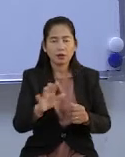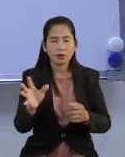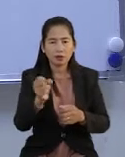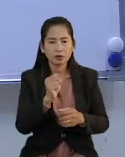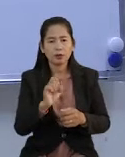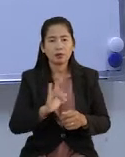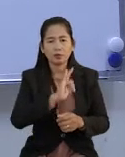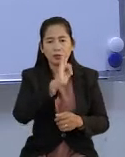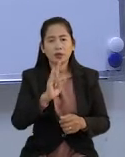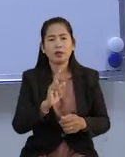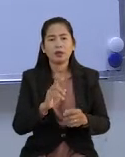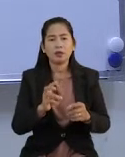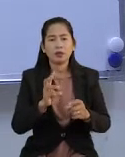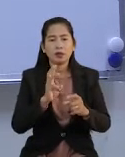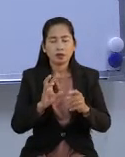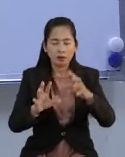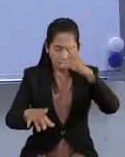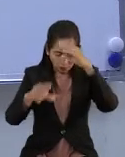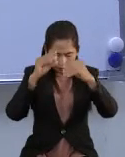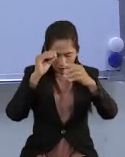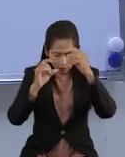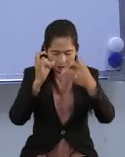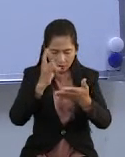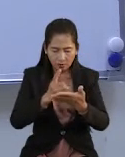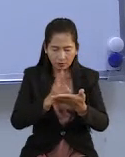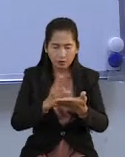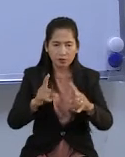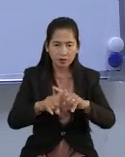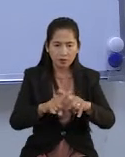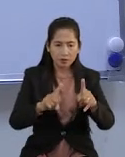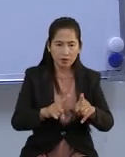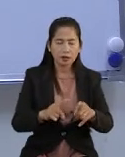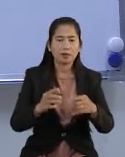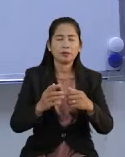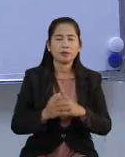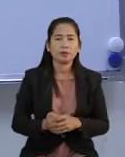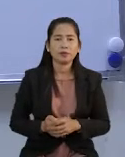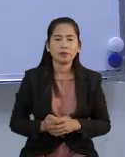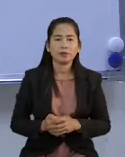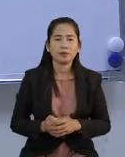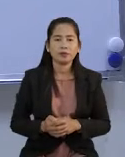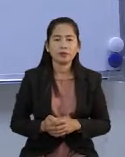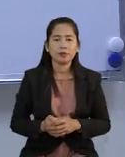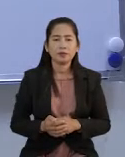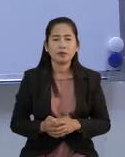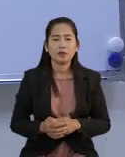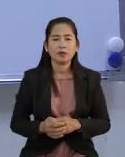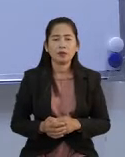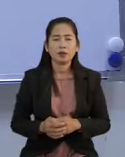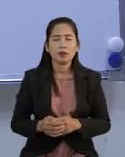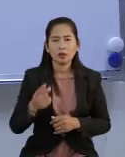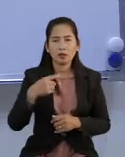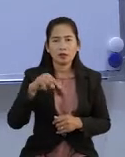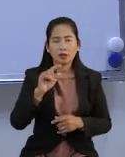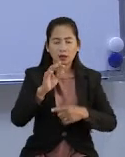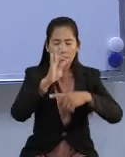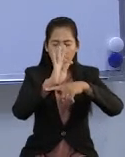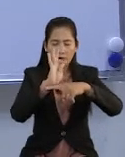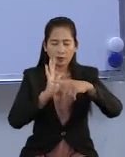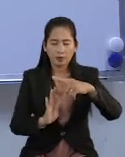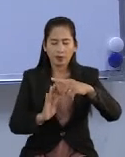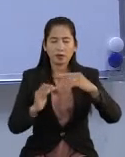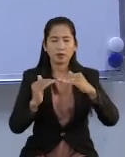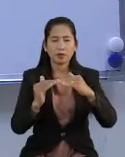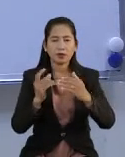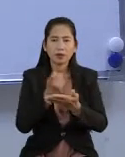tới prau chỉ riêng không ca sắc xa từ lời mục chia đợt tây tiết phong đài chả chẳng ta prophe smart khnề